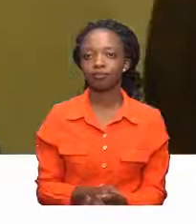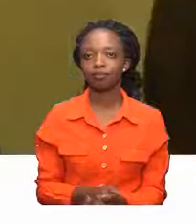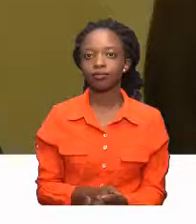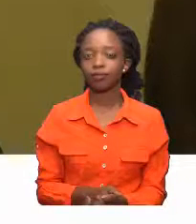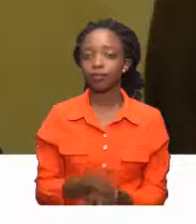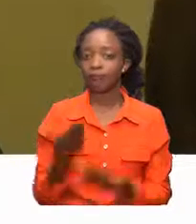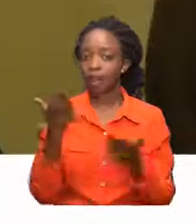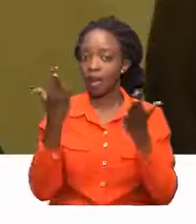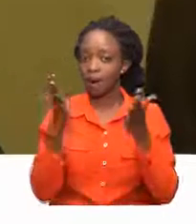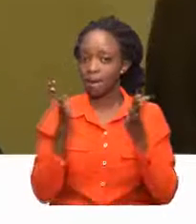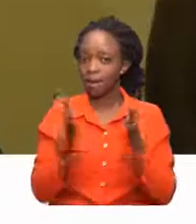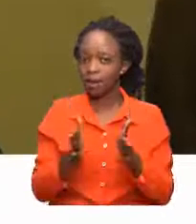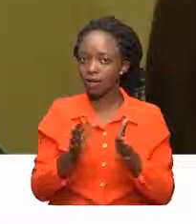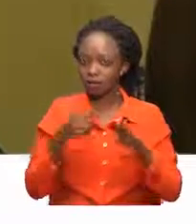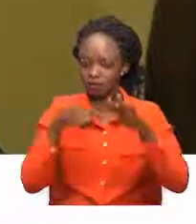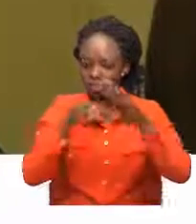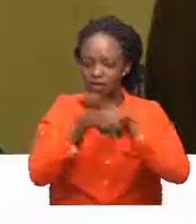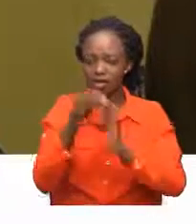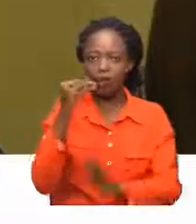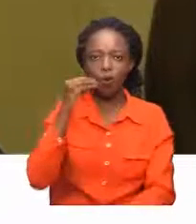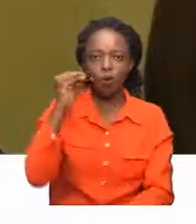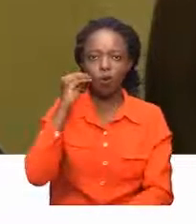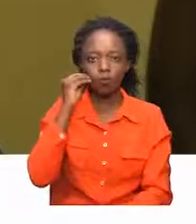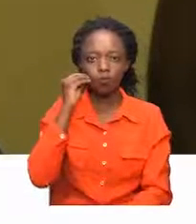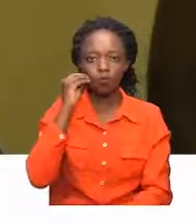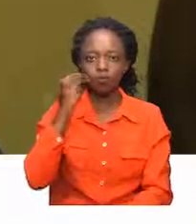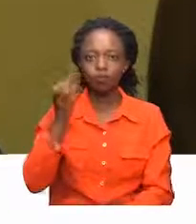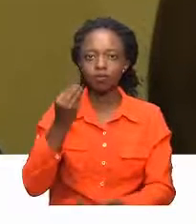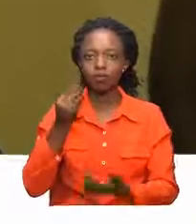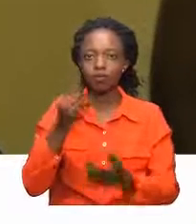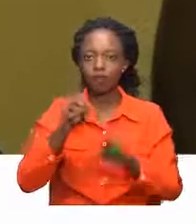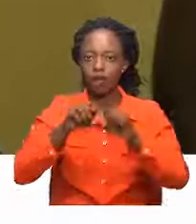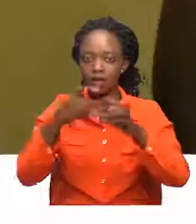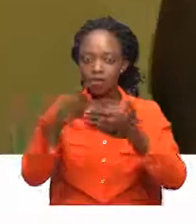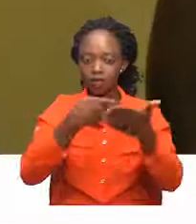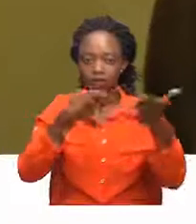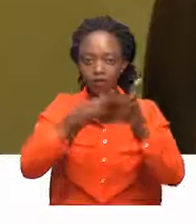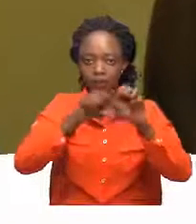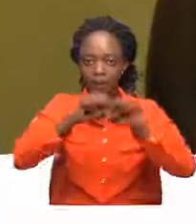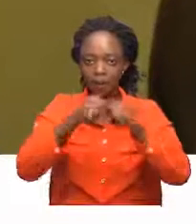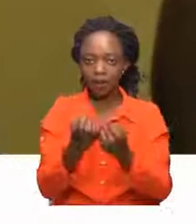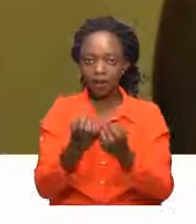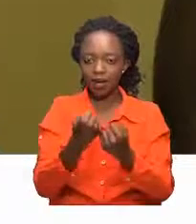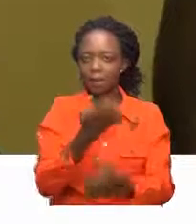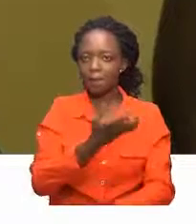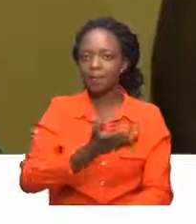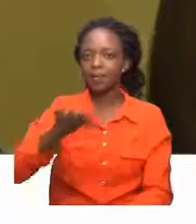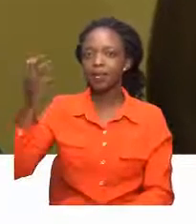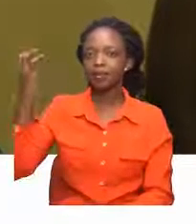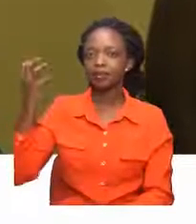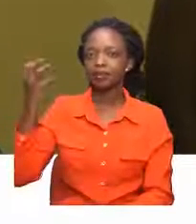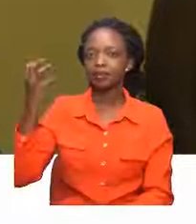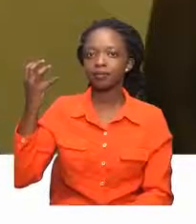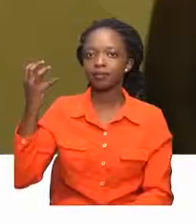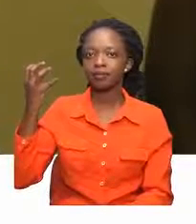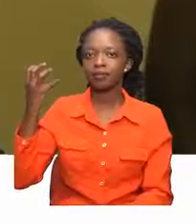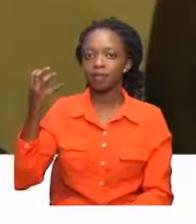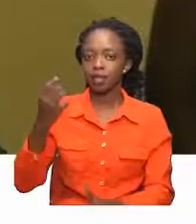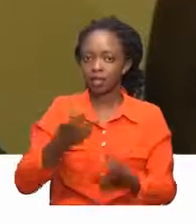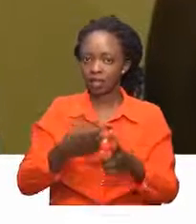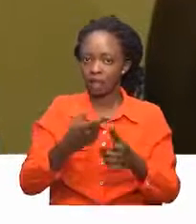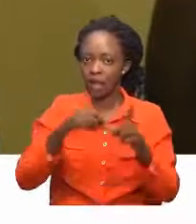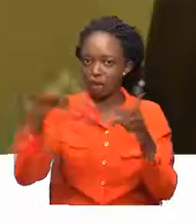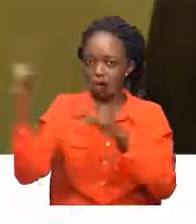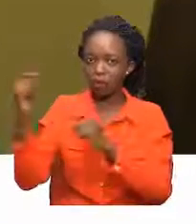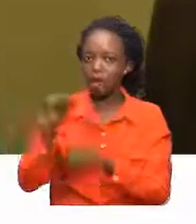Mtu alitembea kwa boma na akavunja kofuli, akachukua kofuli na